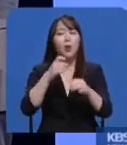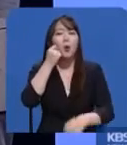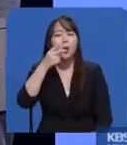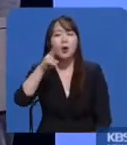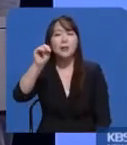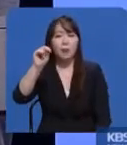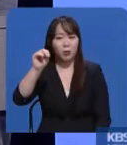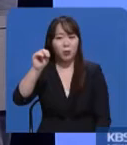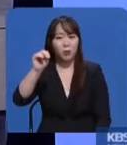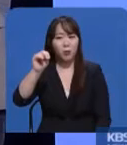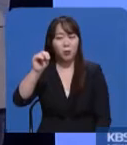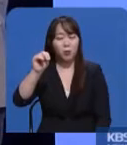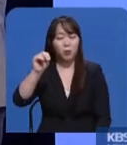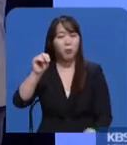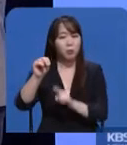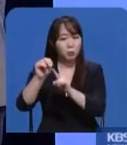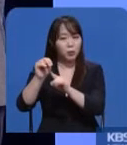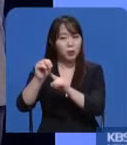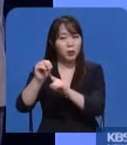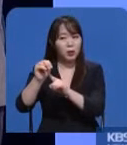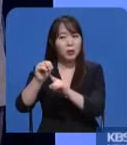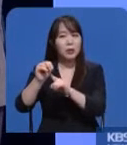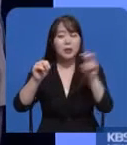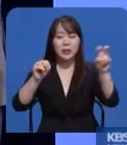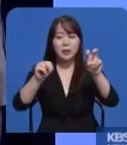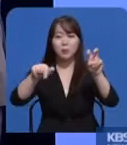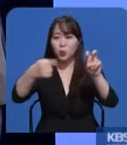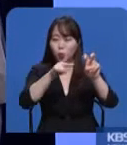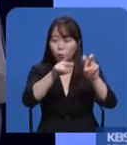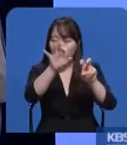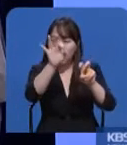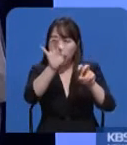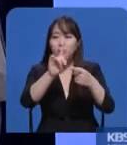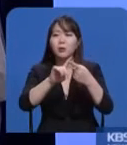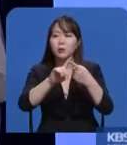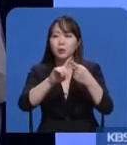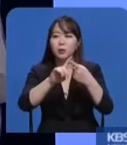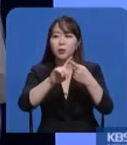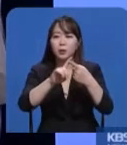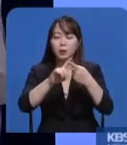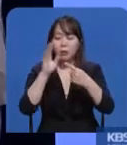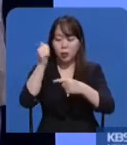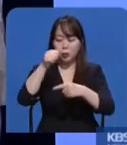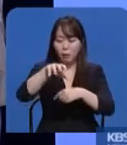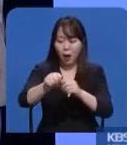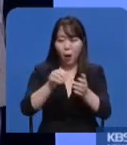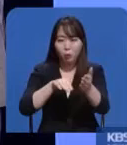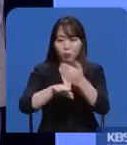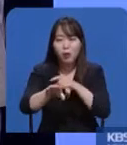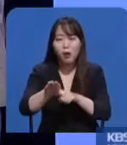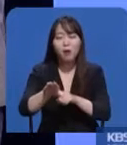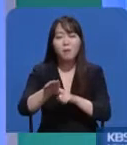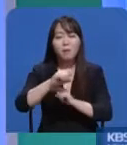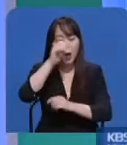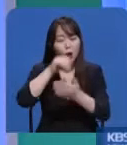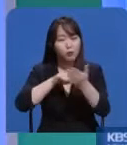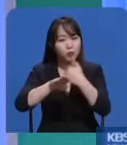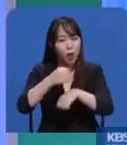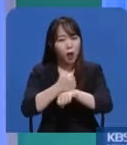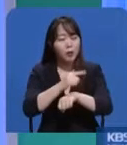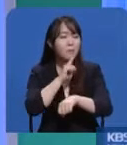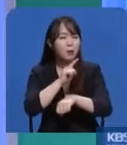2만 원씩 준다는 기본소득 재원 20조 원. 이거는 집권하고 그 다음에부터 하시겠다고 했는데요. 이와